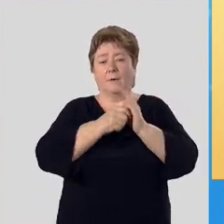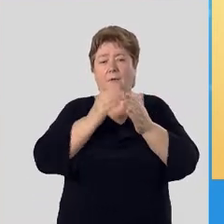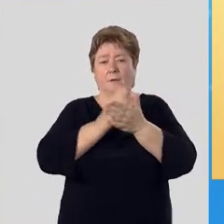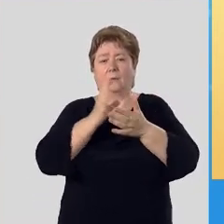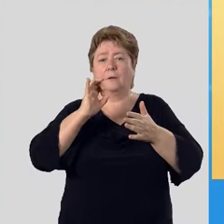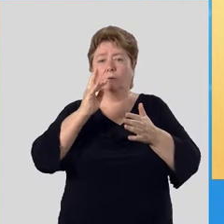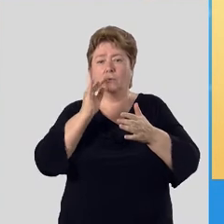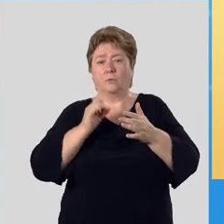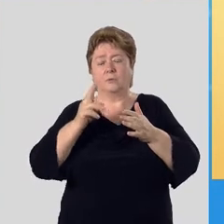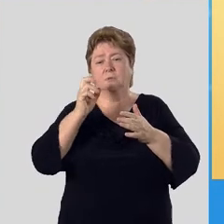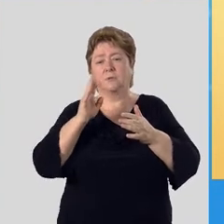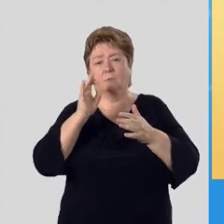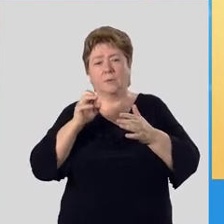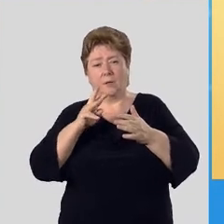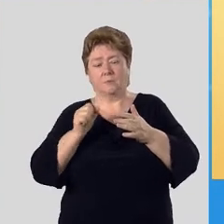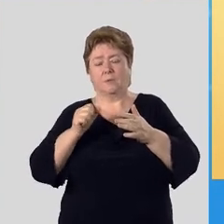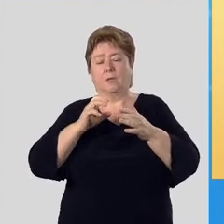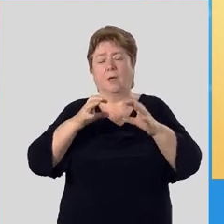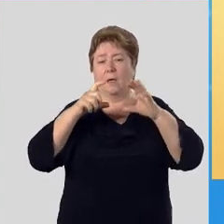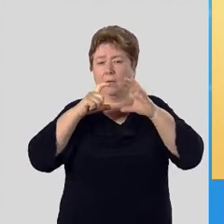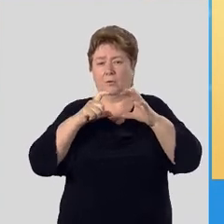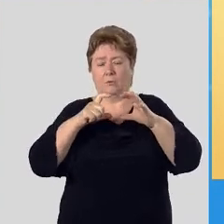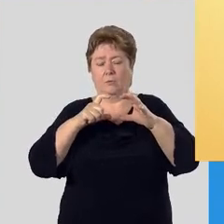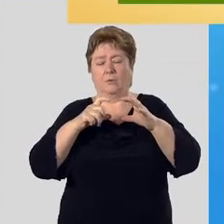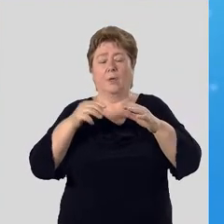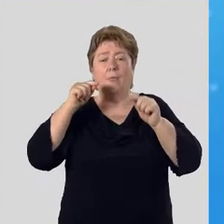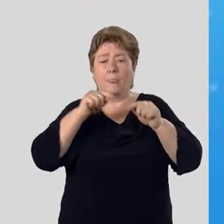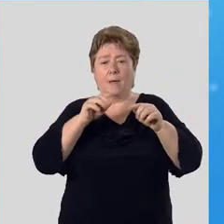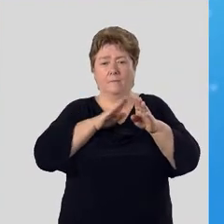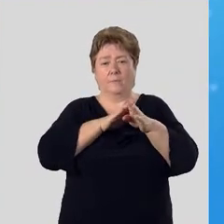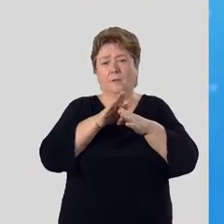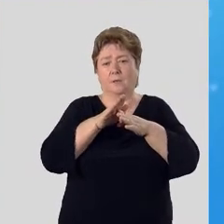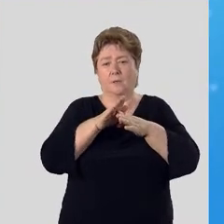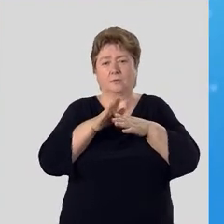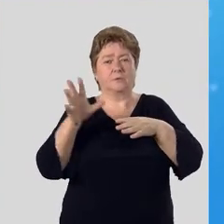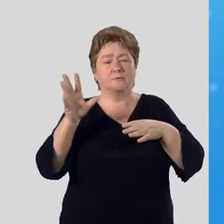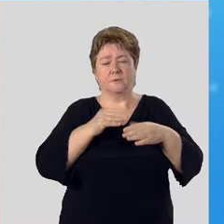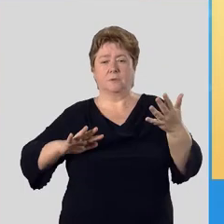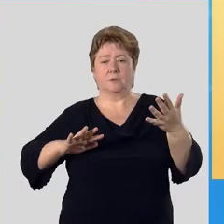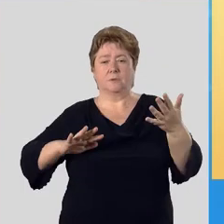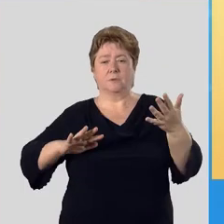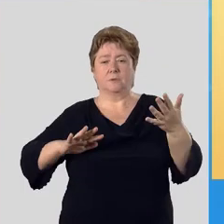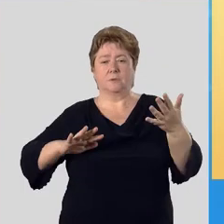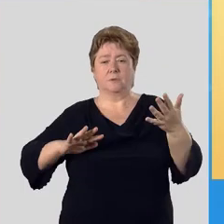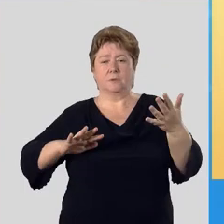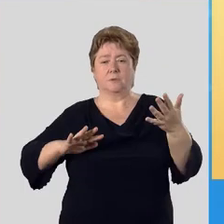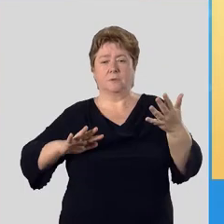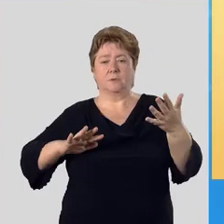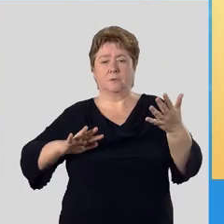есть органоиды, цитоплазмы и ядро. Там осуществляются все жизненные